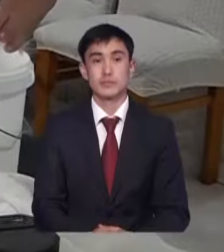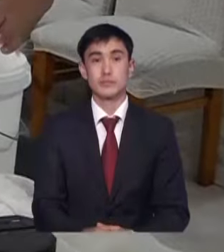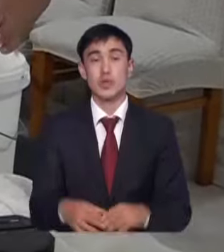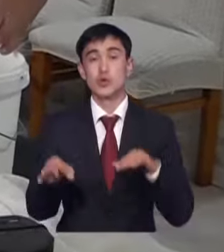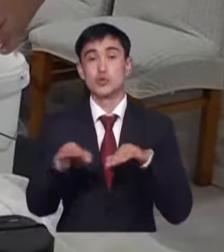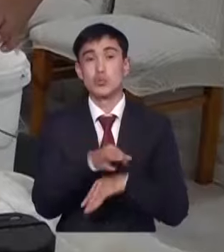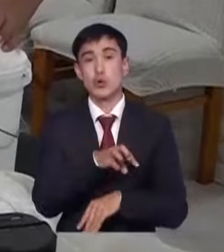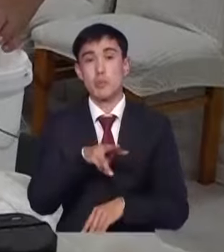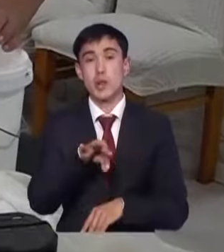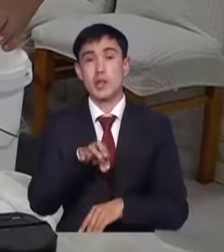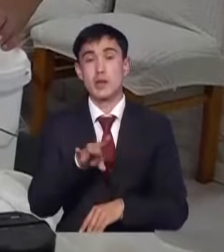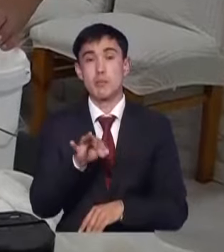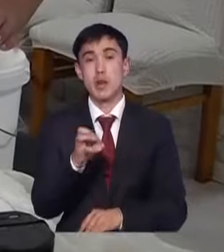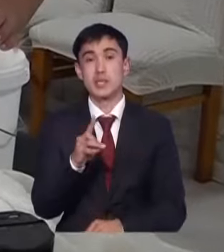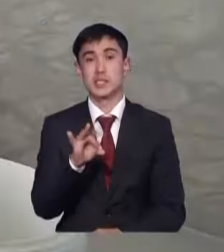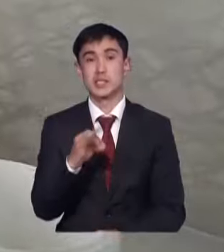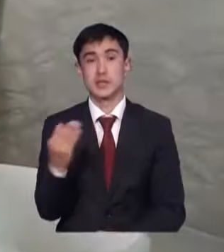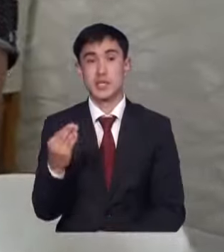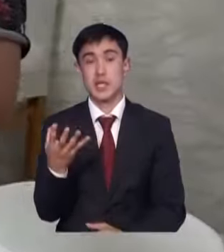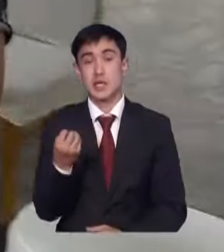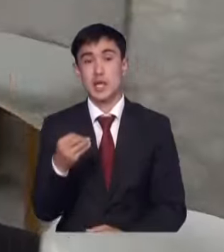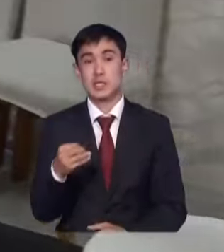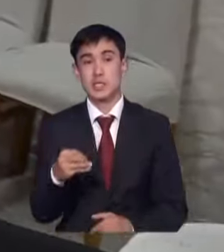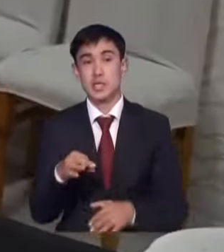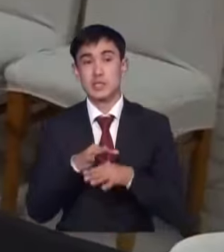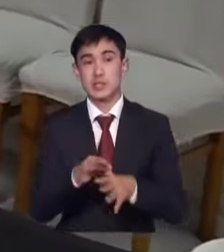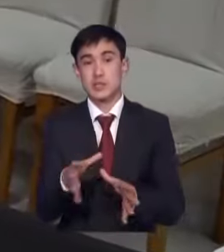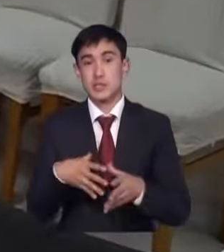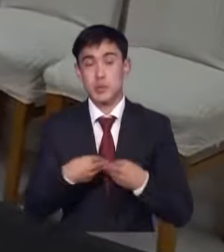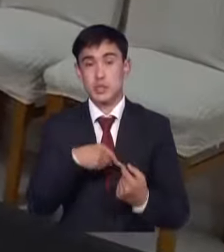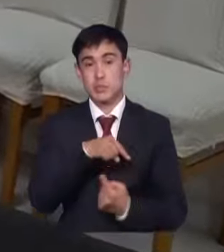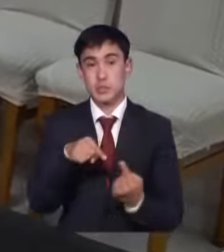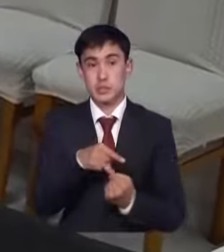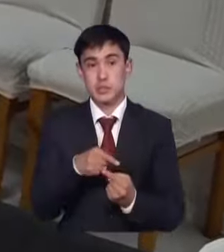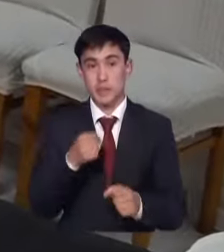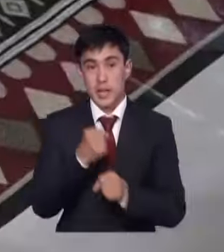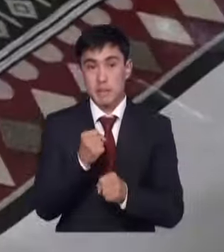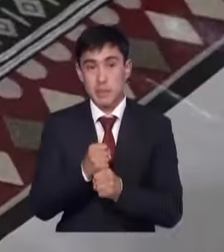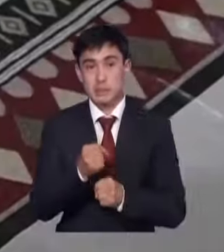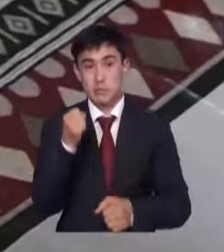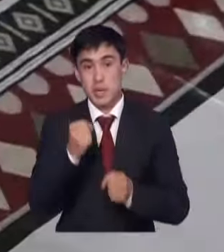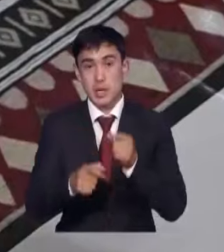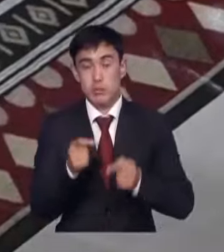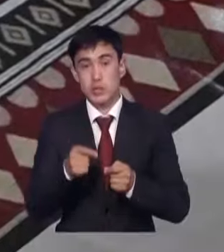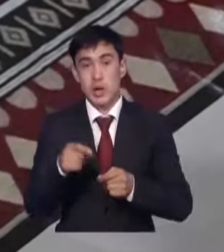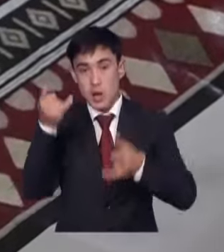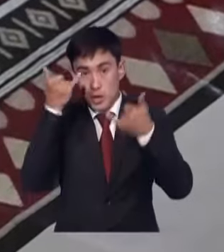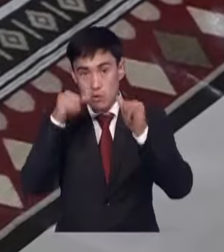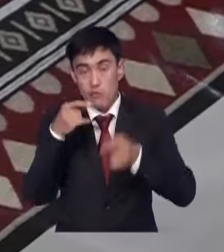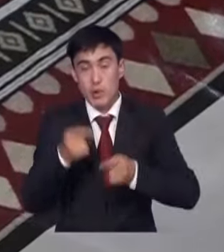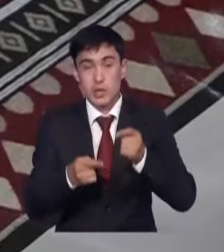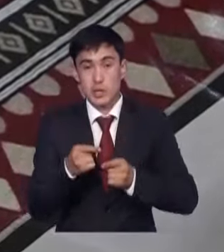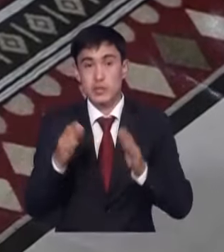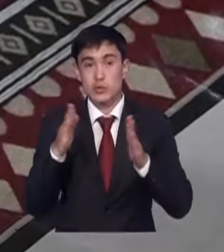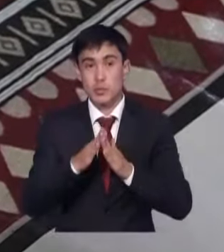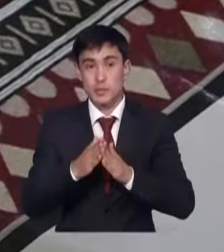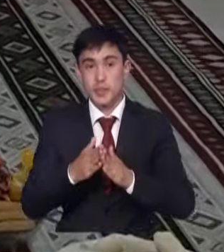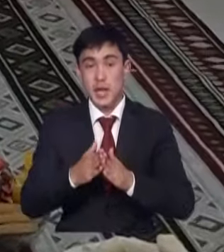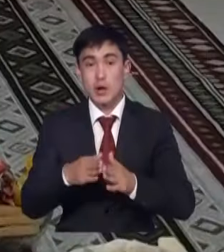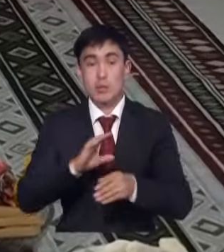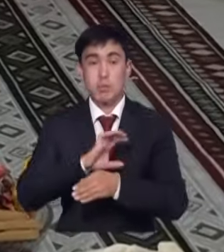Супруга миллионера Майра Саясехаза также занимается семейным бизнесом, занимаясь переработкой коровьего молока на дому. Она не